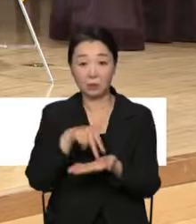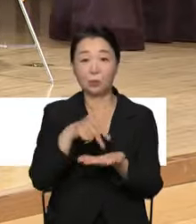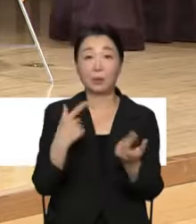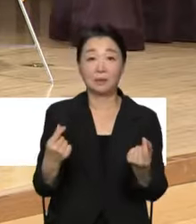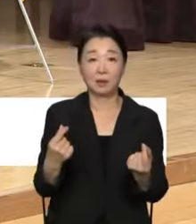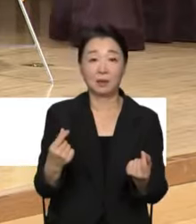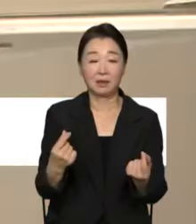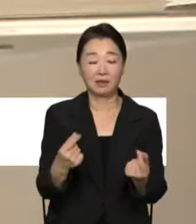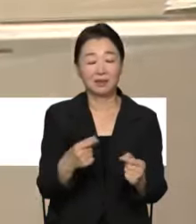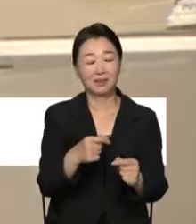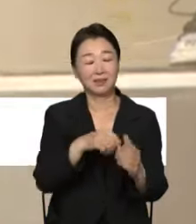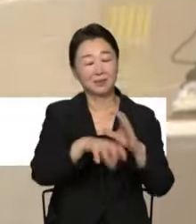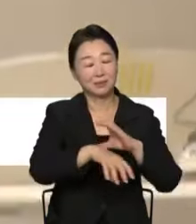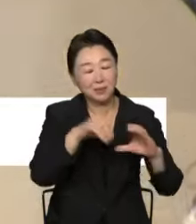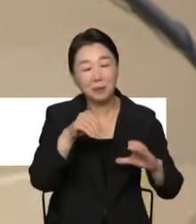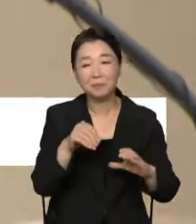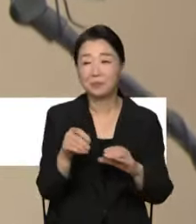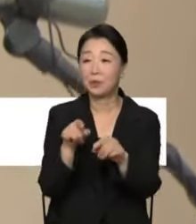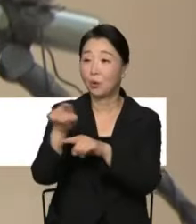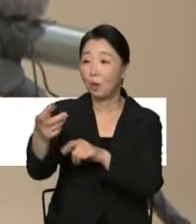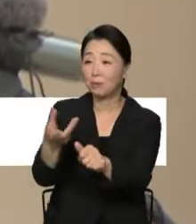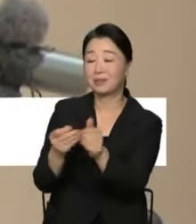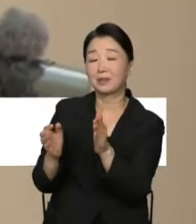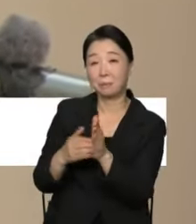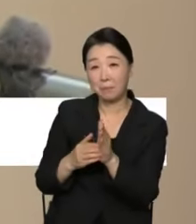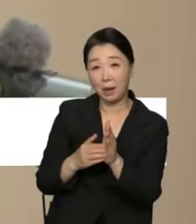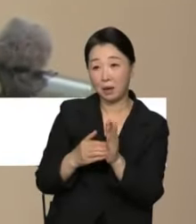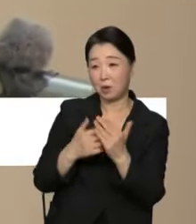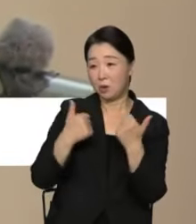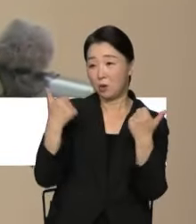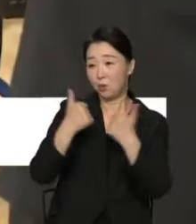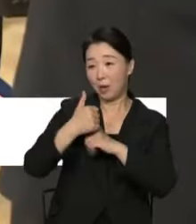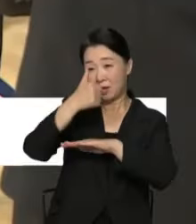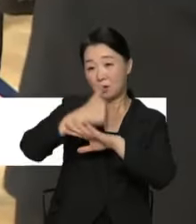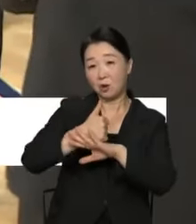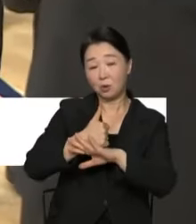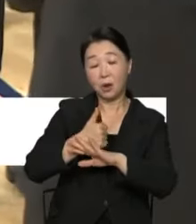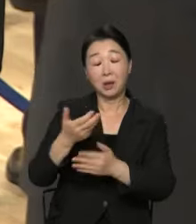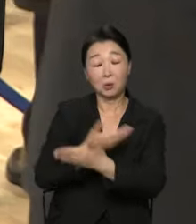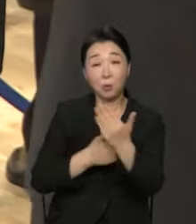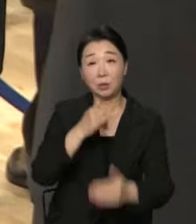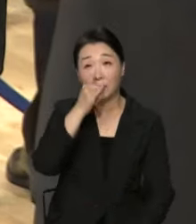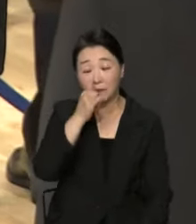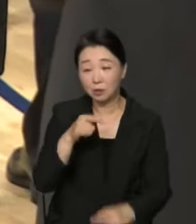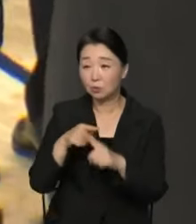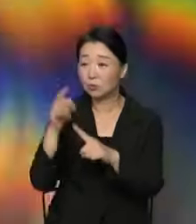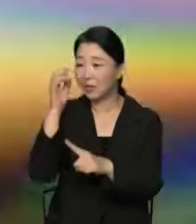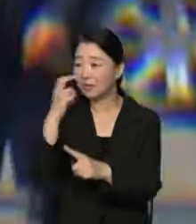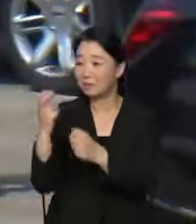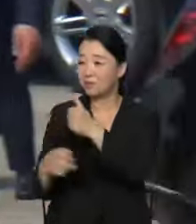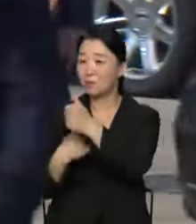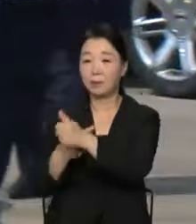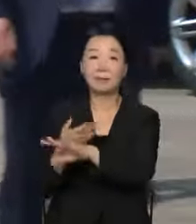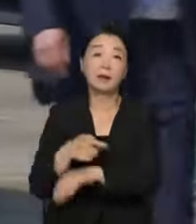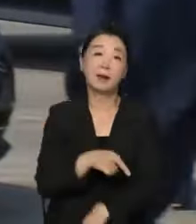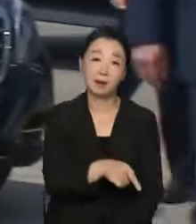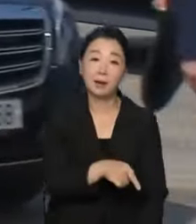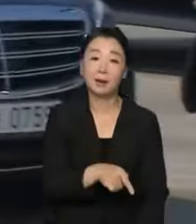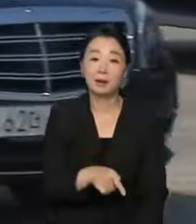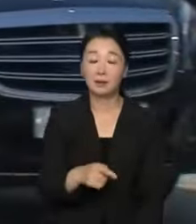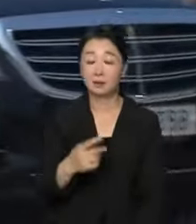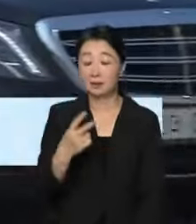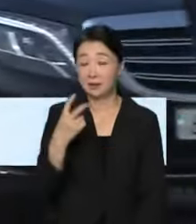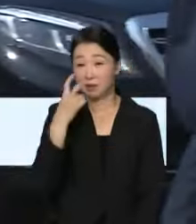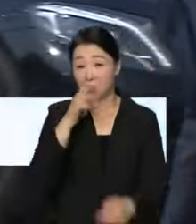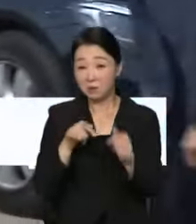레드팀은 추첨으로 외부 인사를 소집해 회의 결과까지 공개하는 수사심의위원회와 완전히 다른 겁니다. 검찰